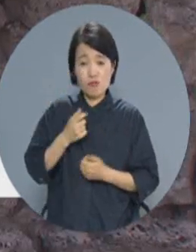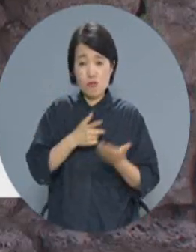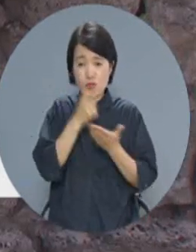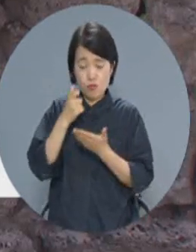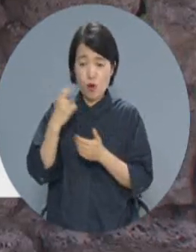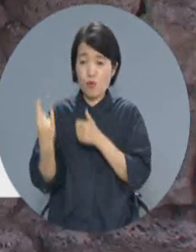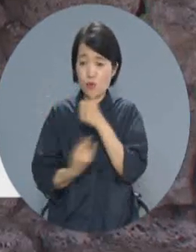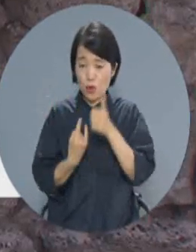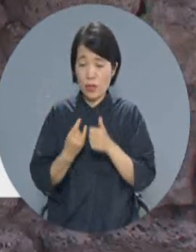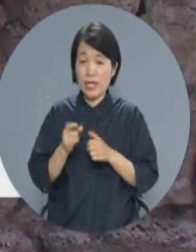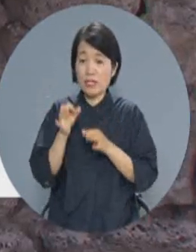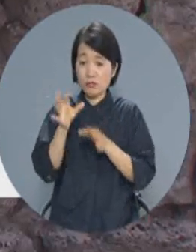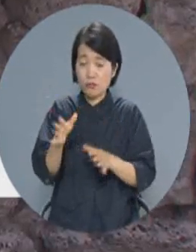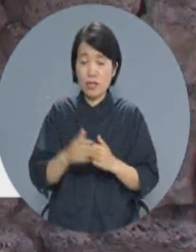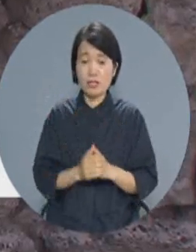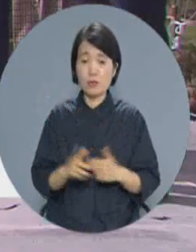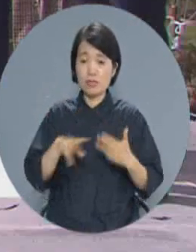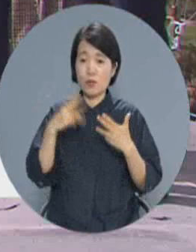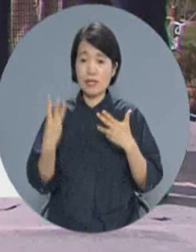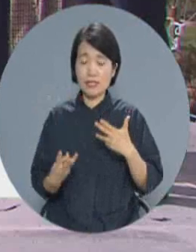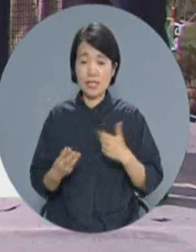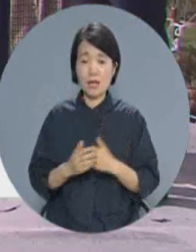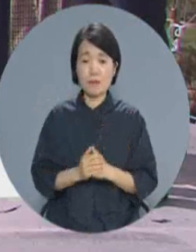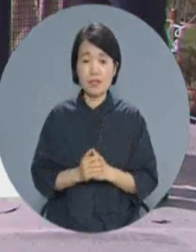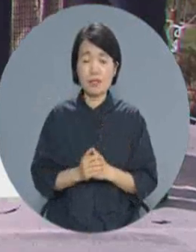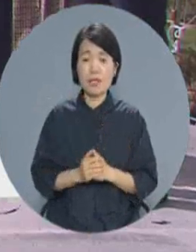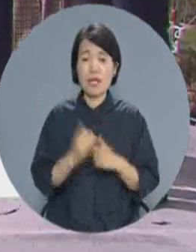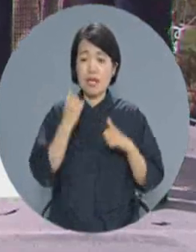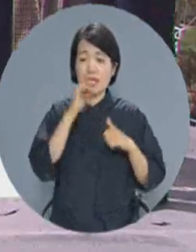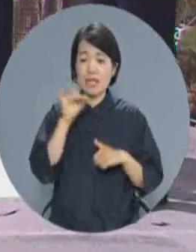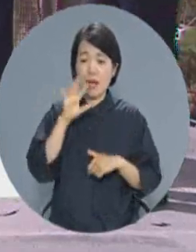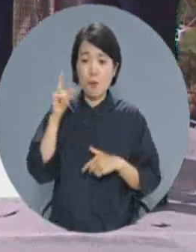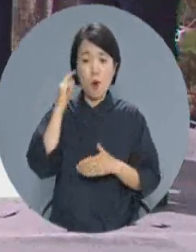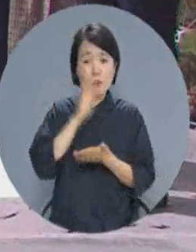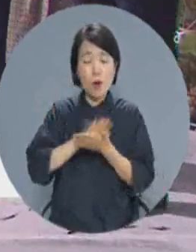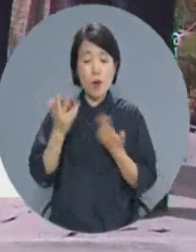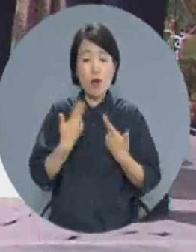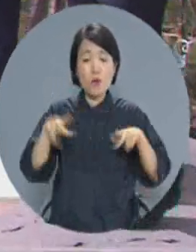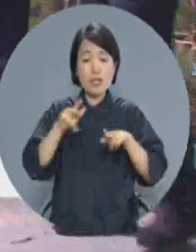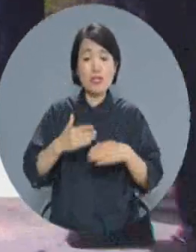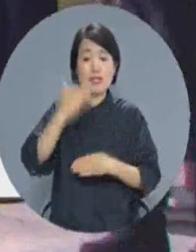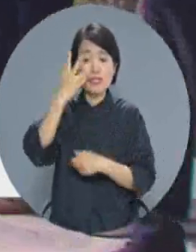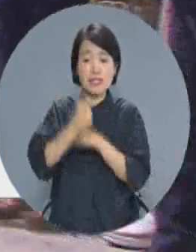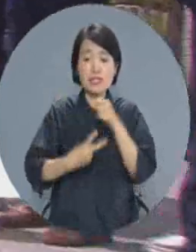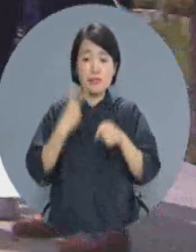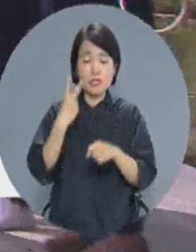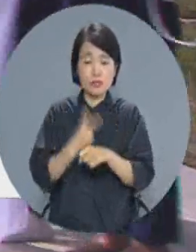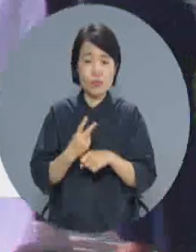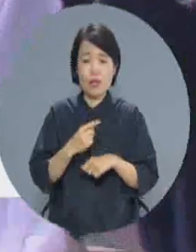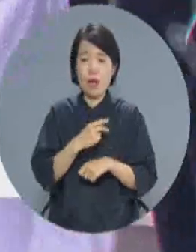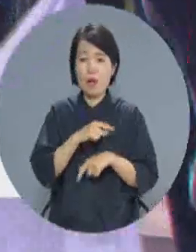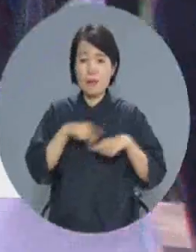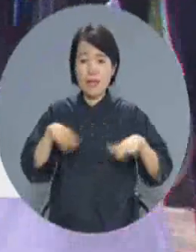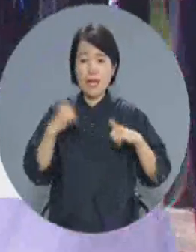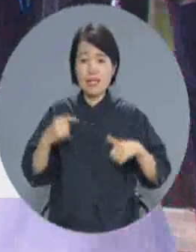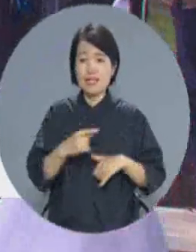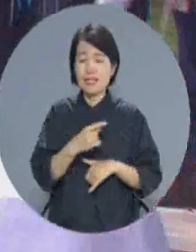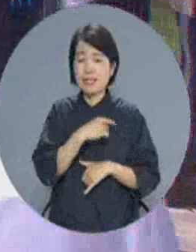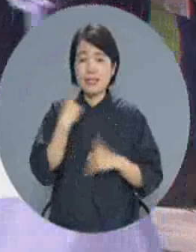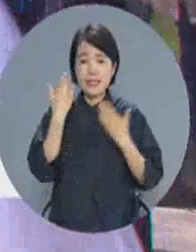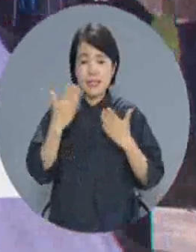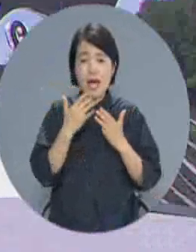위령사업 추진위익 주관으로 다음 달 3일 남면 안도 이하포 평화공원에서 열리는 72주년 민간인 희생자